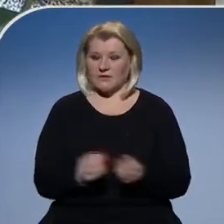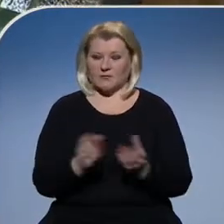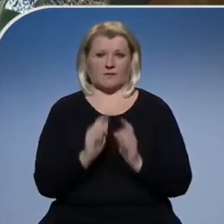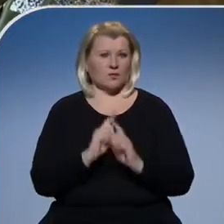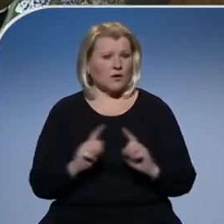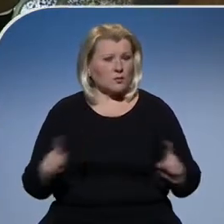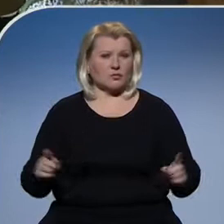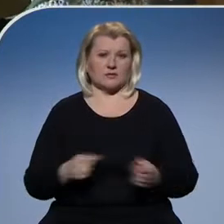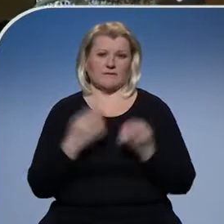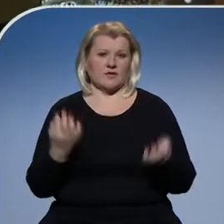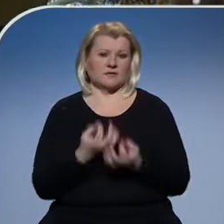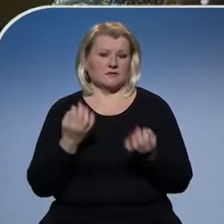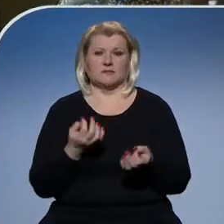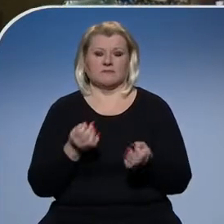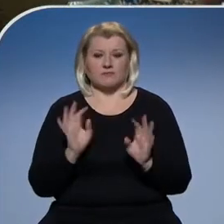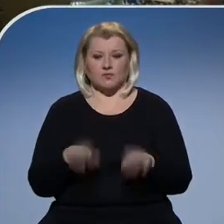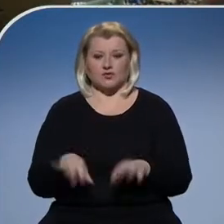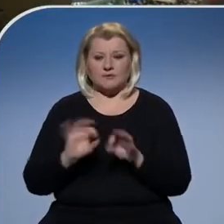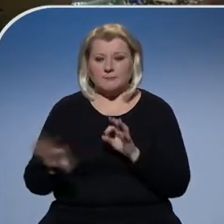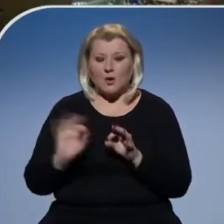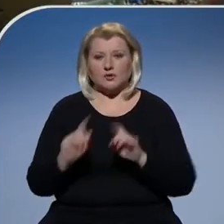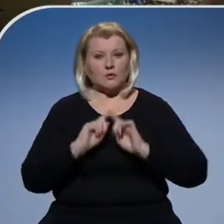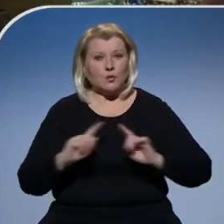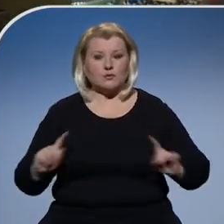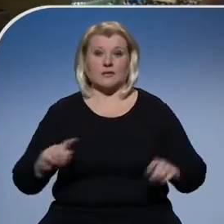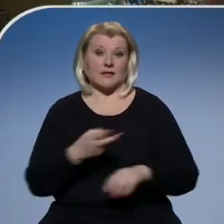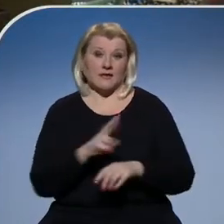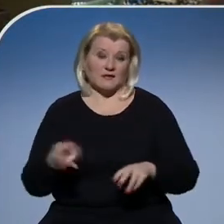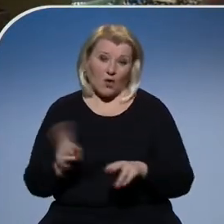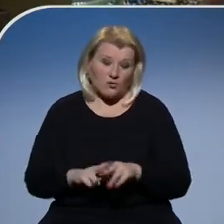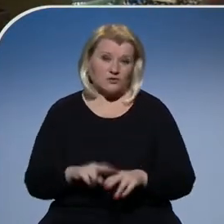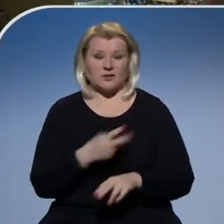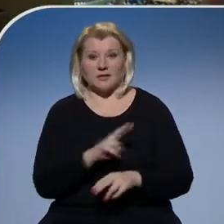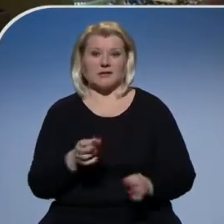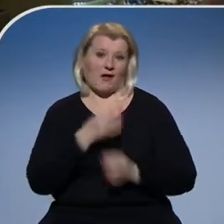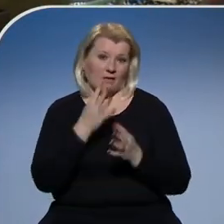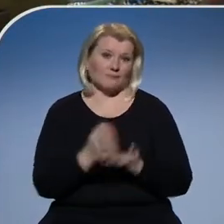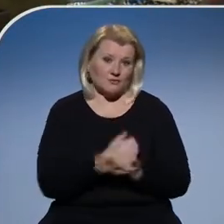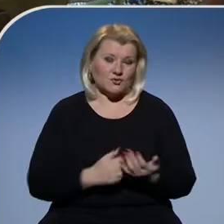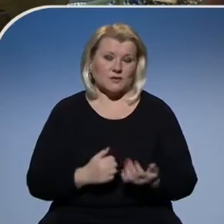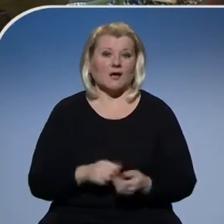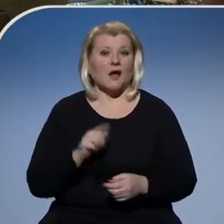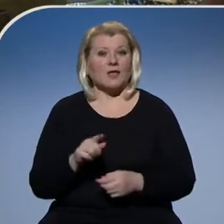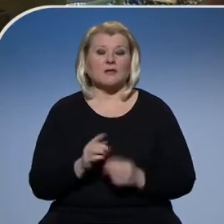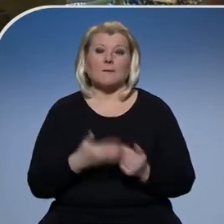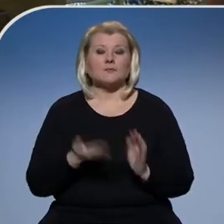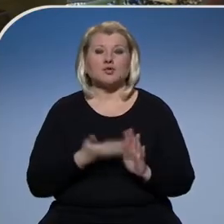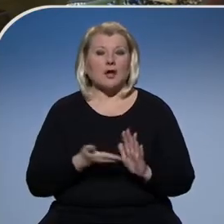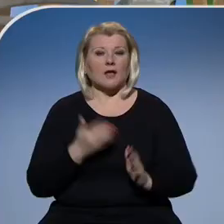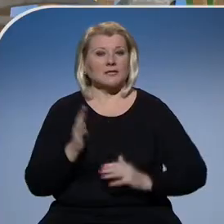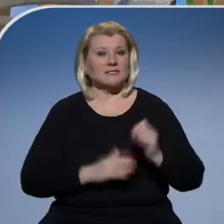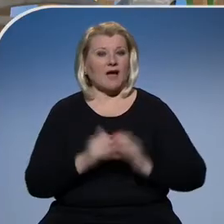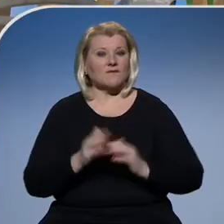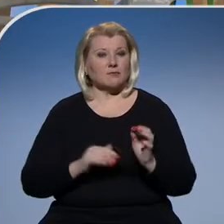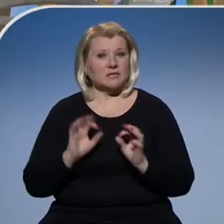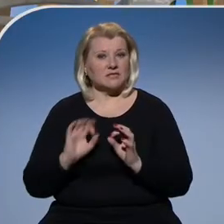které mohou v současné době se využít. Některé jsou horší, některé jsou lepší. Kam vy řadíte třeba stavební spoření, které